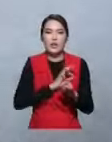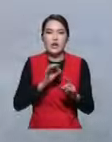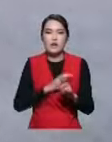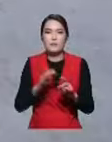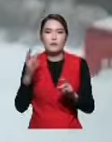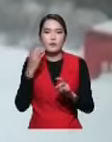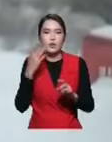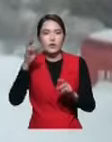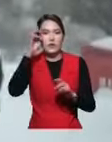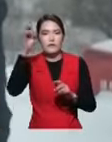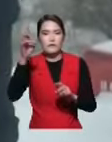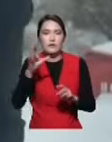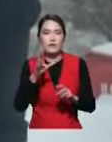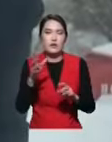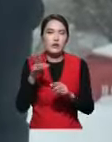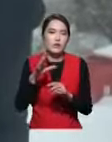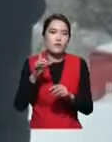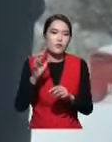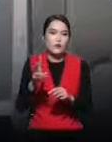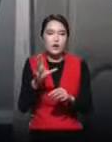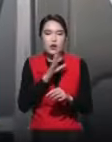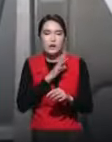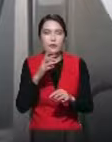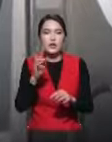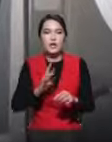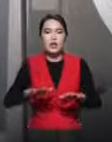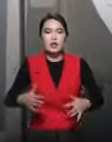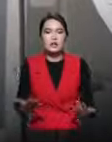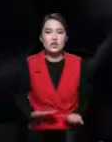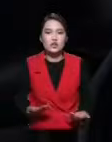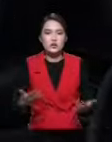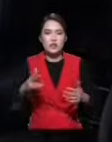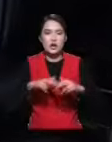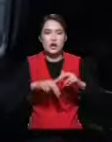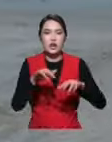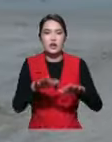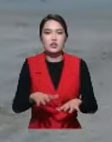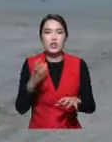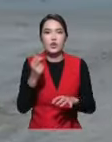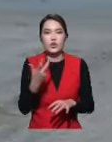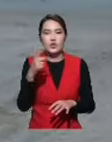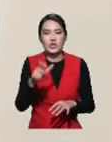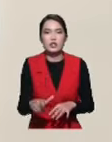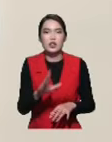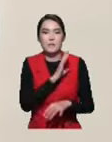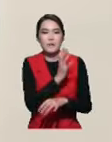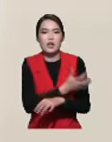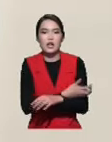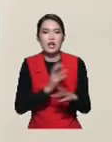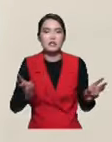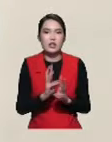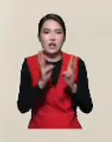известном уральском кафе «Ризык», где 4 января взрыв унес жизни троих молодых людей. Еще 6 человек получили сильнейшие